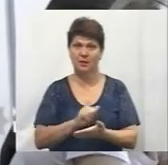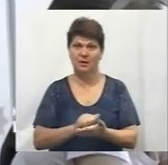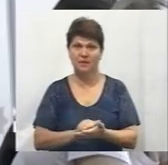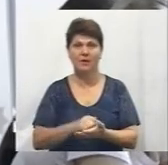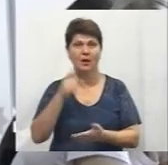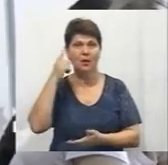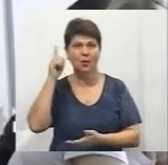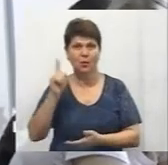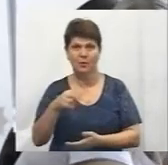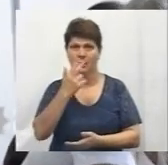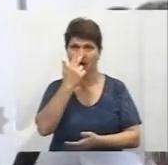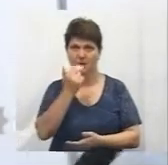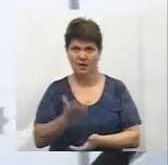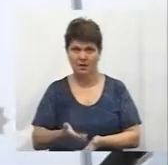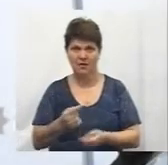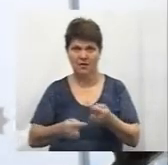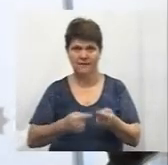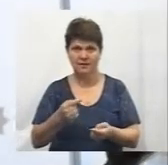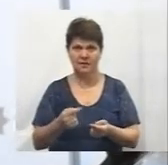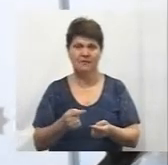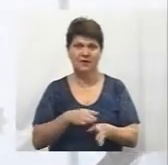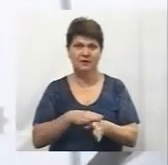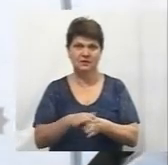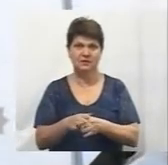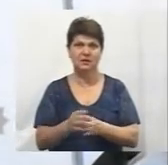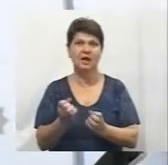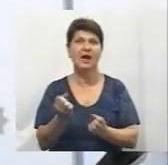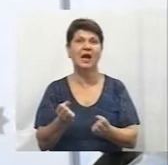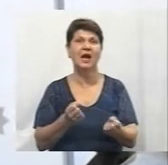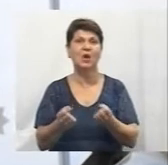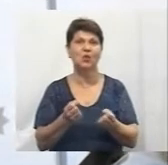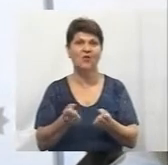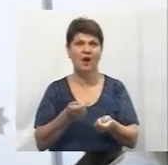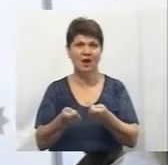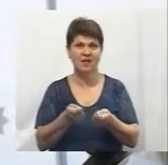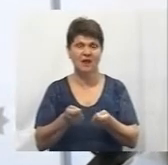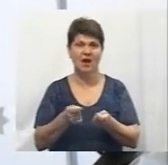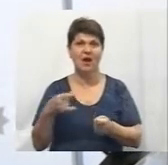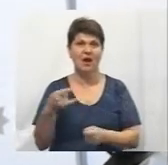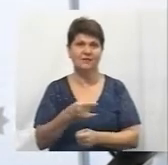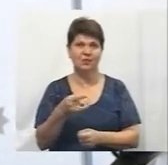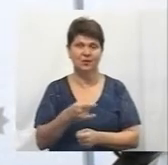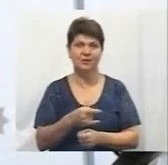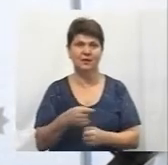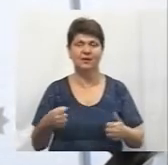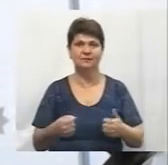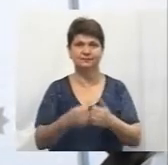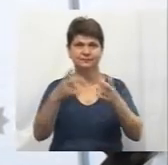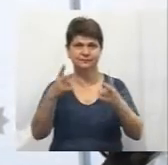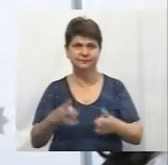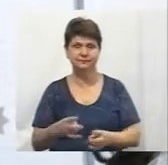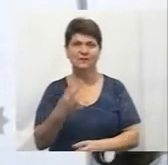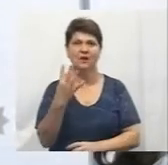навиків, здійснила керування автомобілем. Внаслідок даної дорожньо-транспортної пригоди